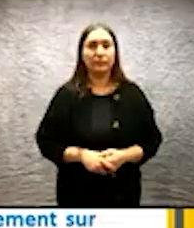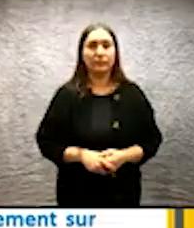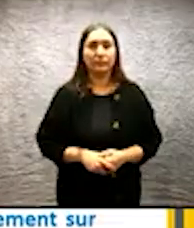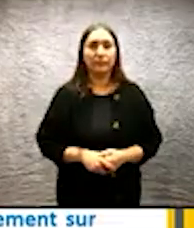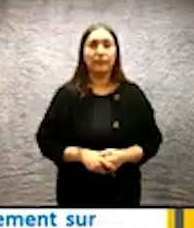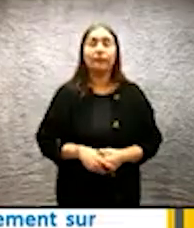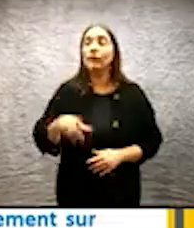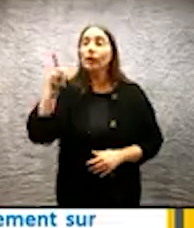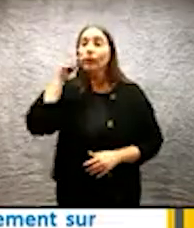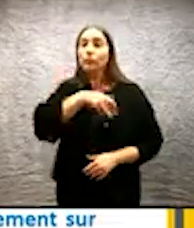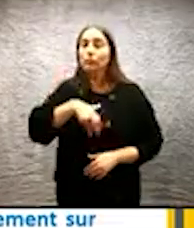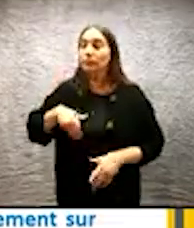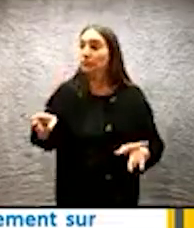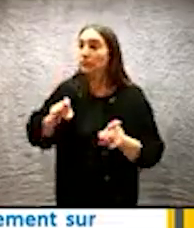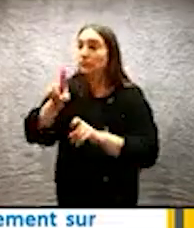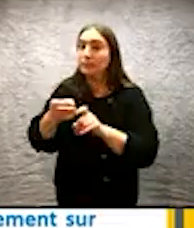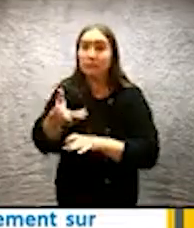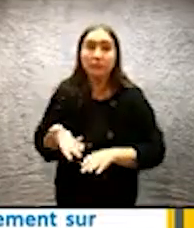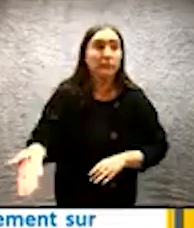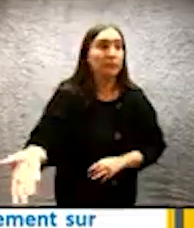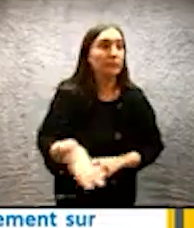2024. Y a-t-il des questions ?